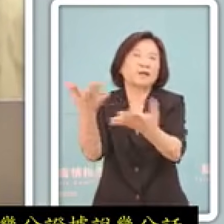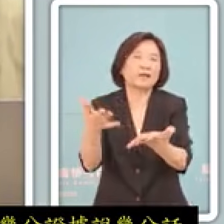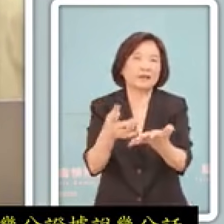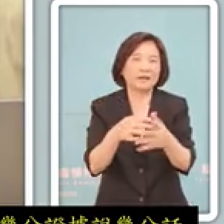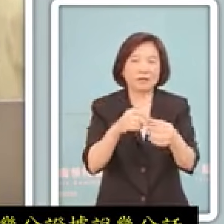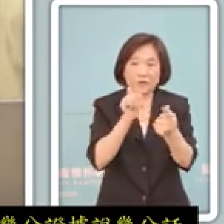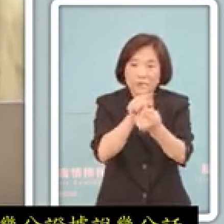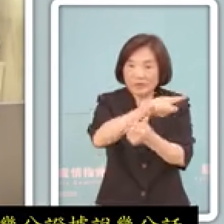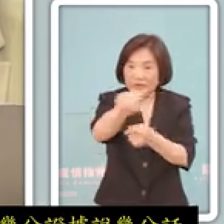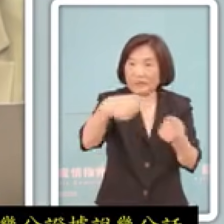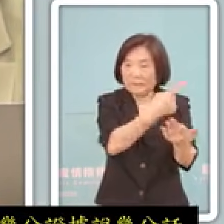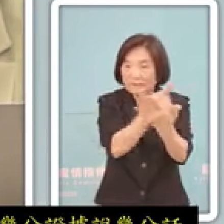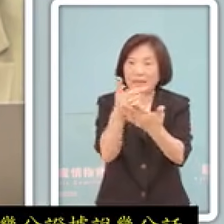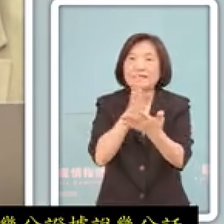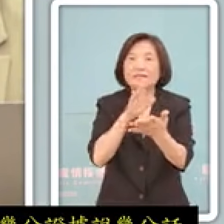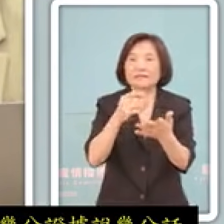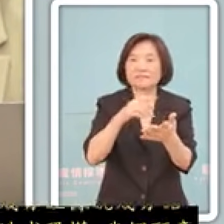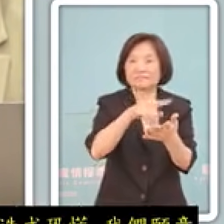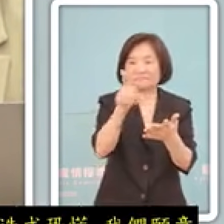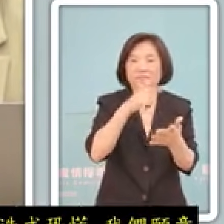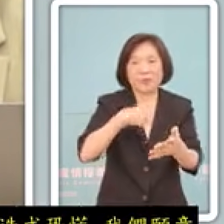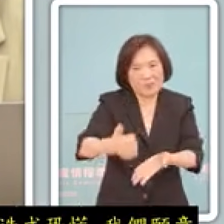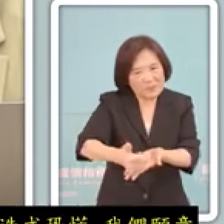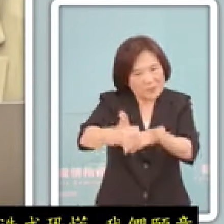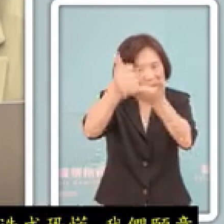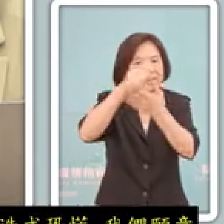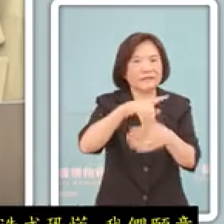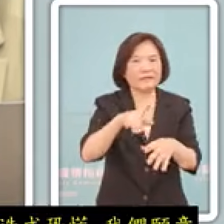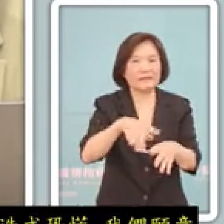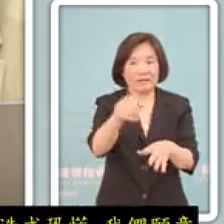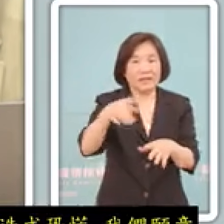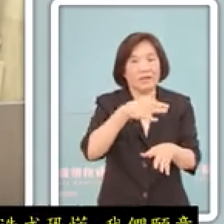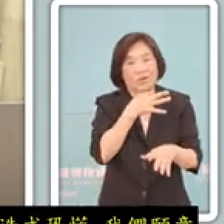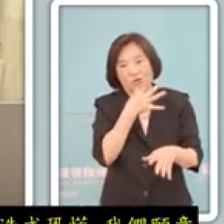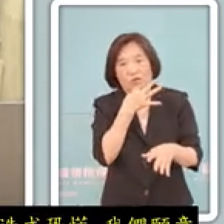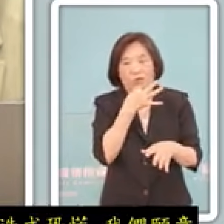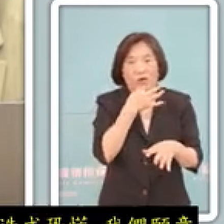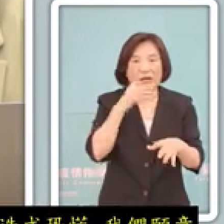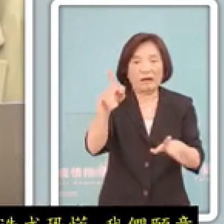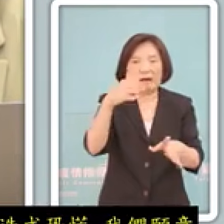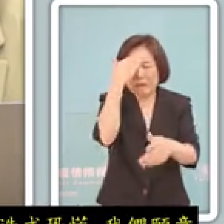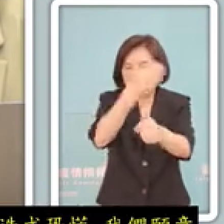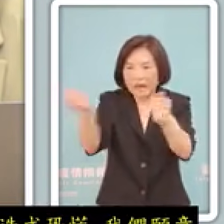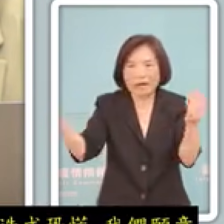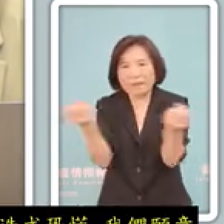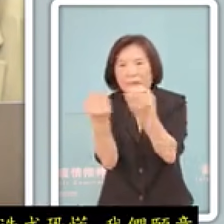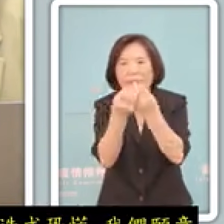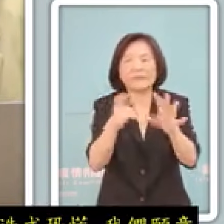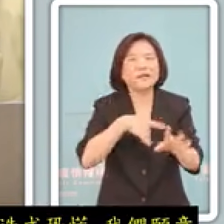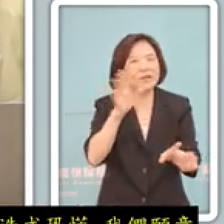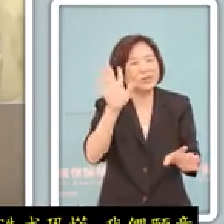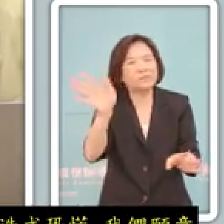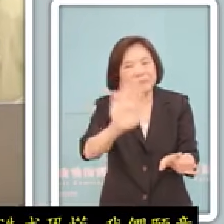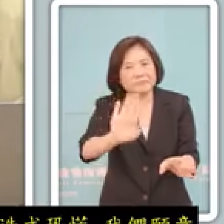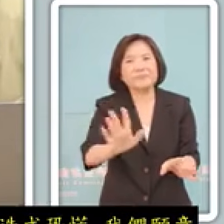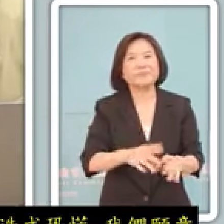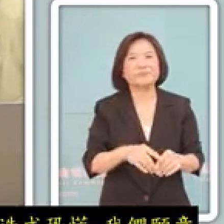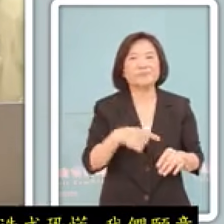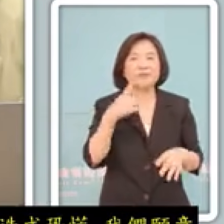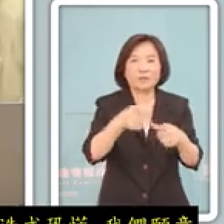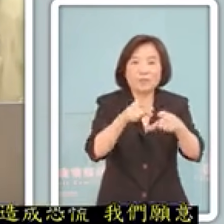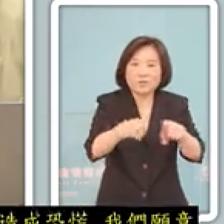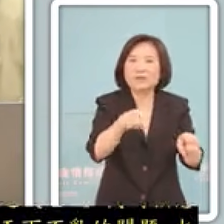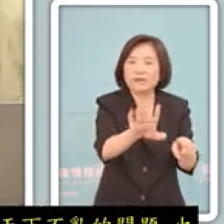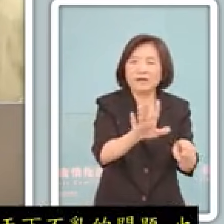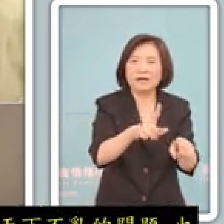敬爱的媒体前辈一起讨论，避免唯恐天下不乱的问题，也让社会来做公平。我相信大家在看到